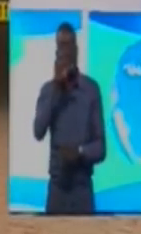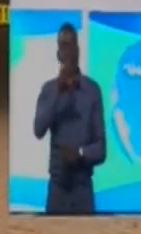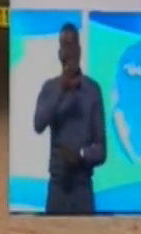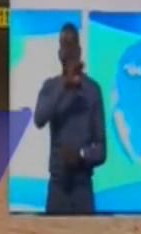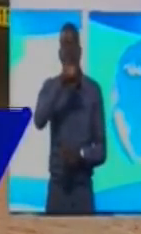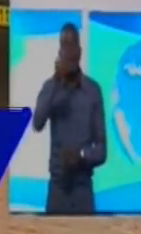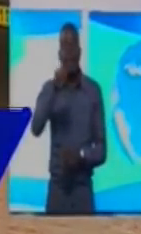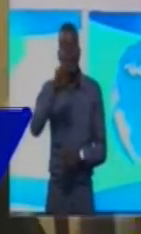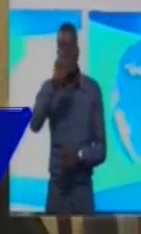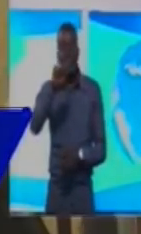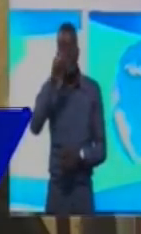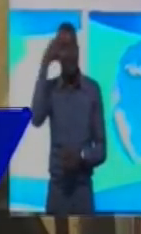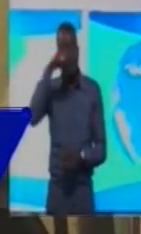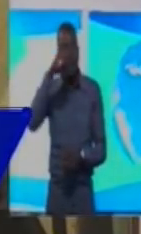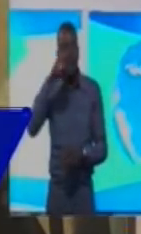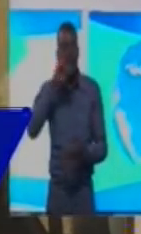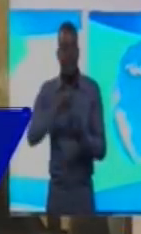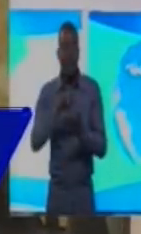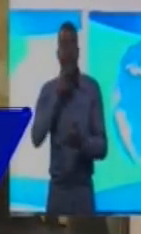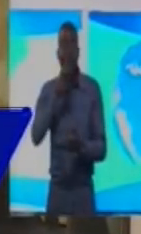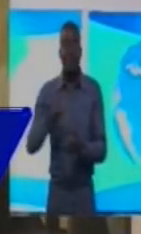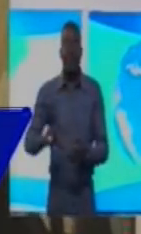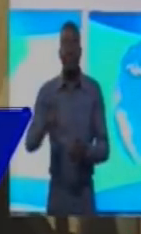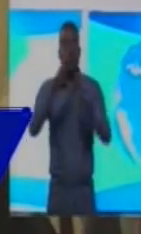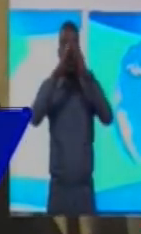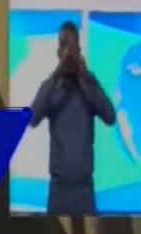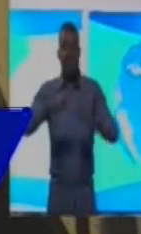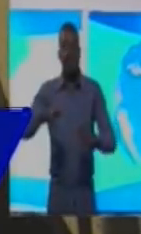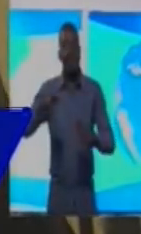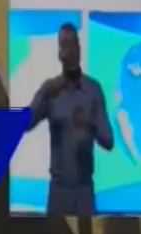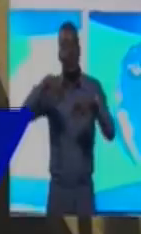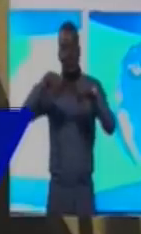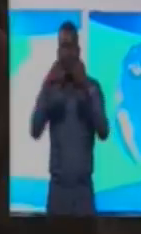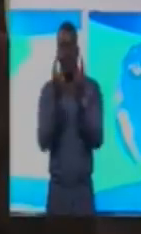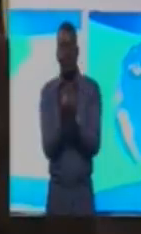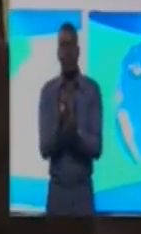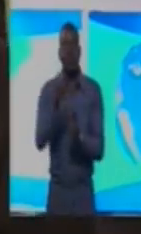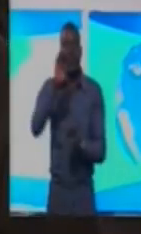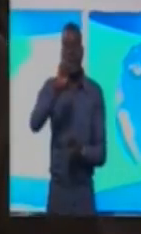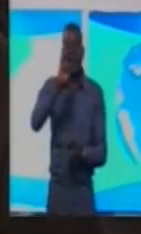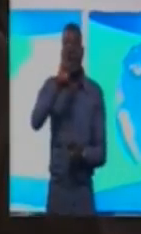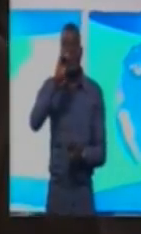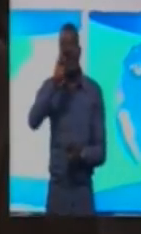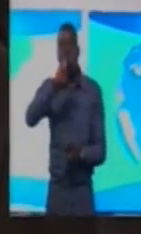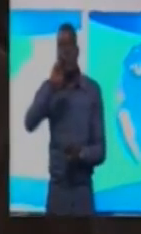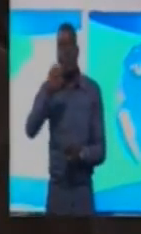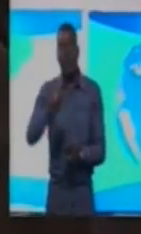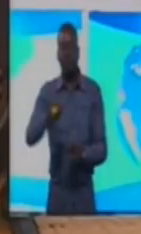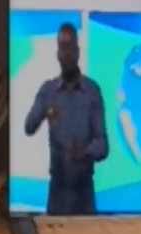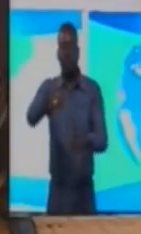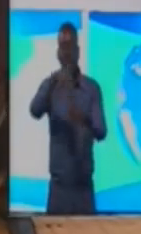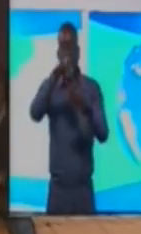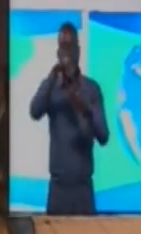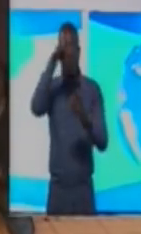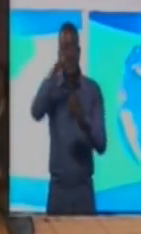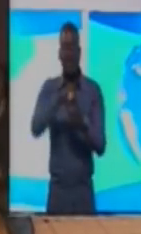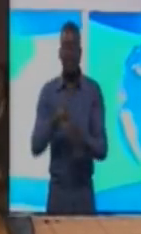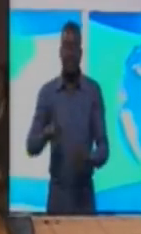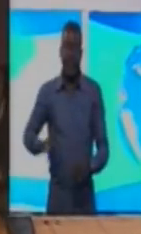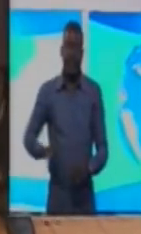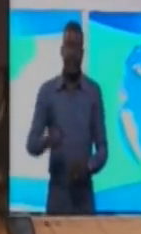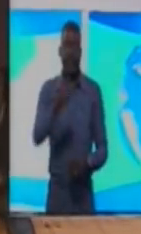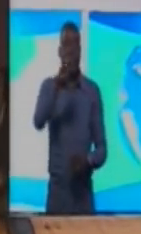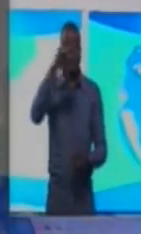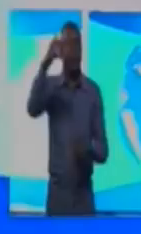Transport International est une compagnie aérienne du groupe Ebomaf de Mahamadou Bonkungu, spécialisée dans les voyages